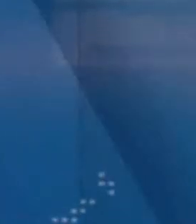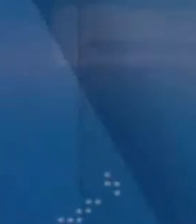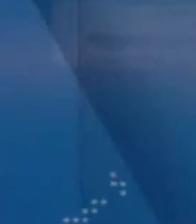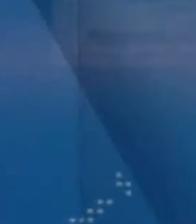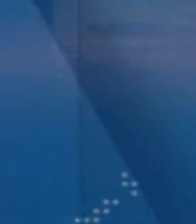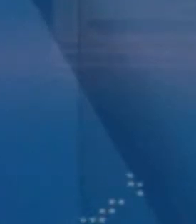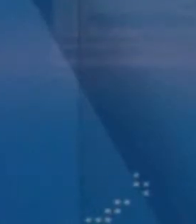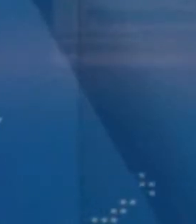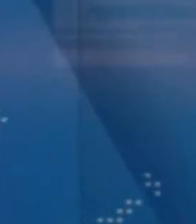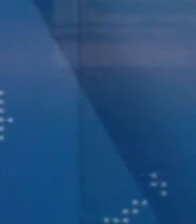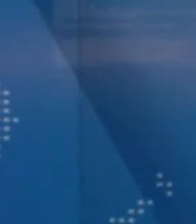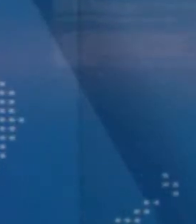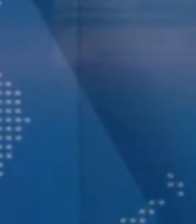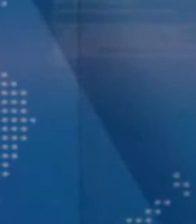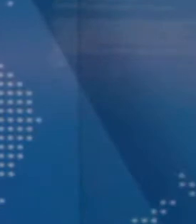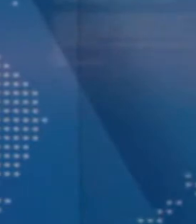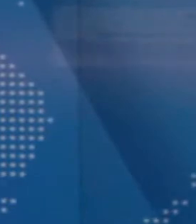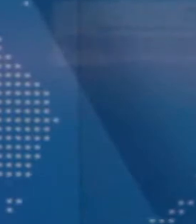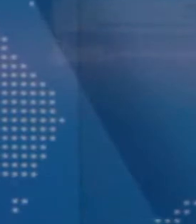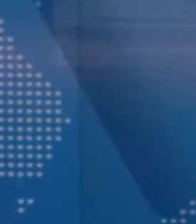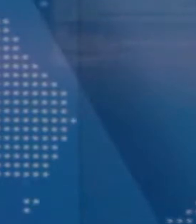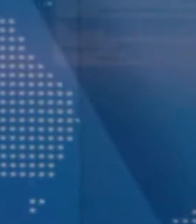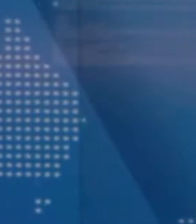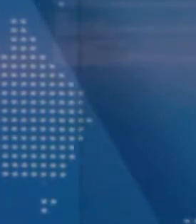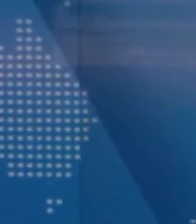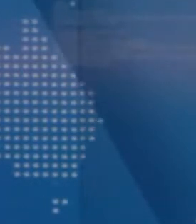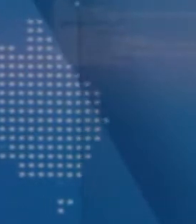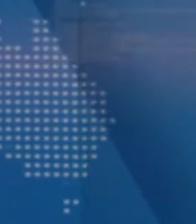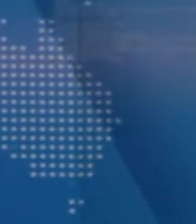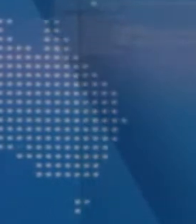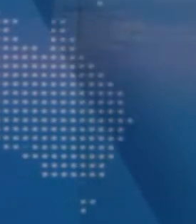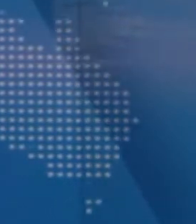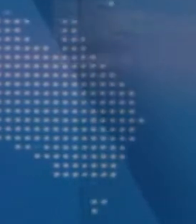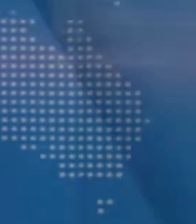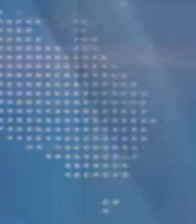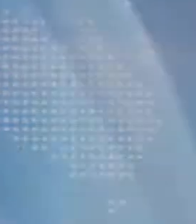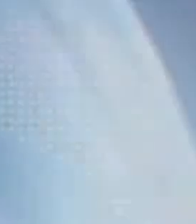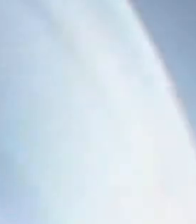mp3 930 뉴스를 마칩니다 시청해주신 여러분 고맙습니다